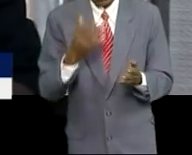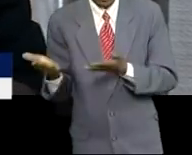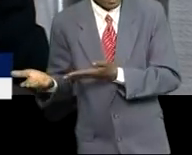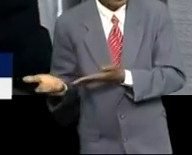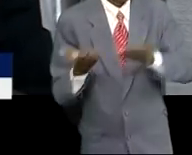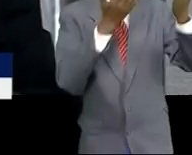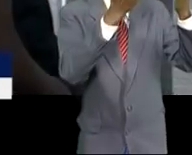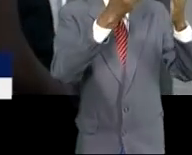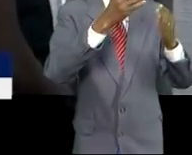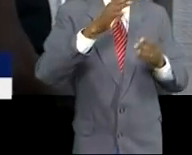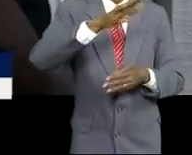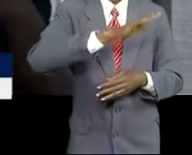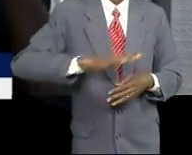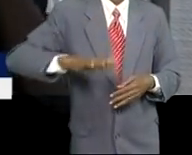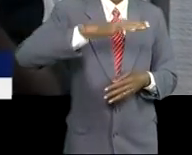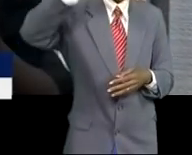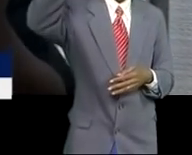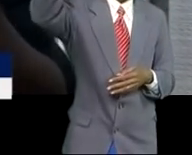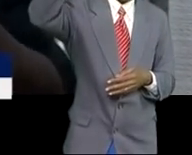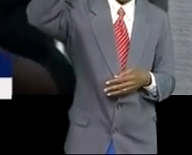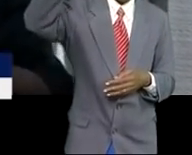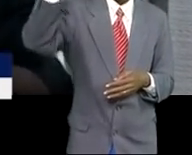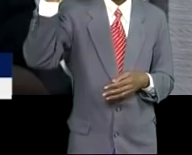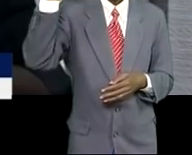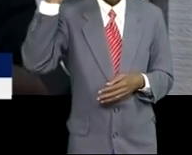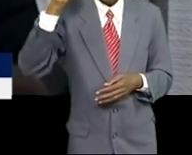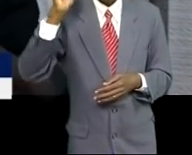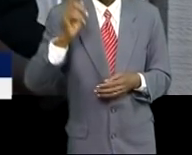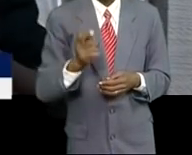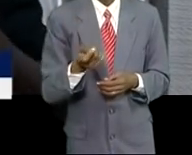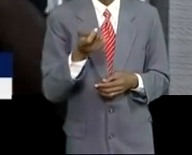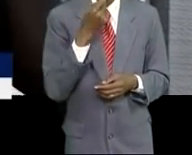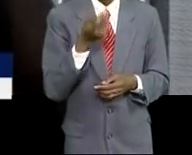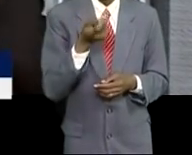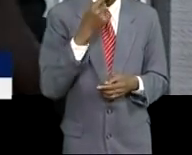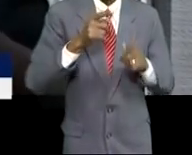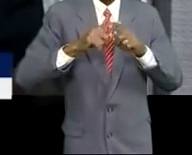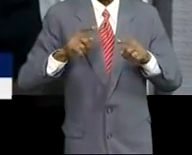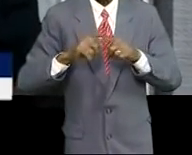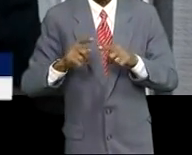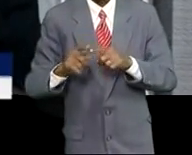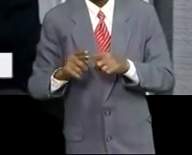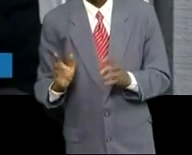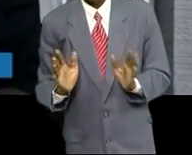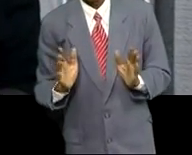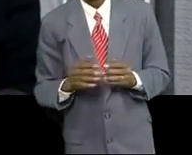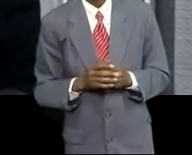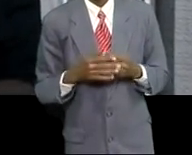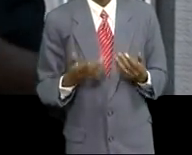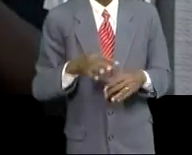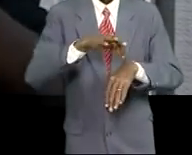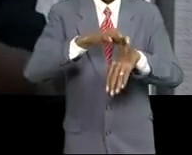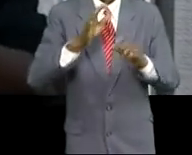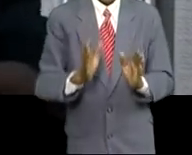c'est médecin de nuit. Dès qu'ils auront conclu, ils me transmettront les rapports médicaux en me disant « Voici la maladie dont il